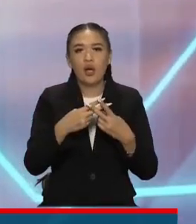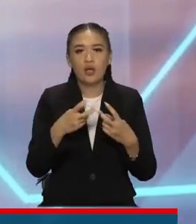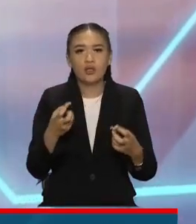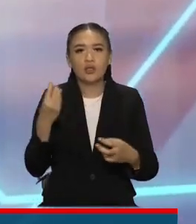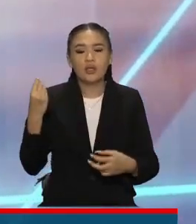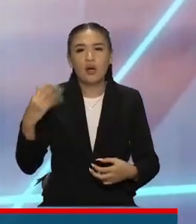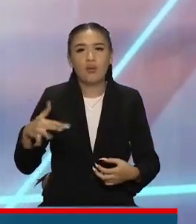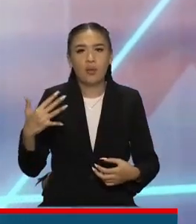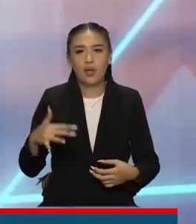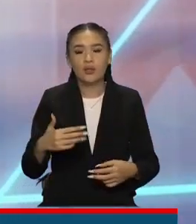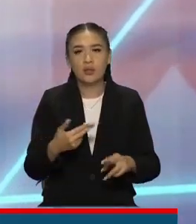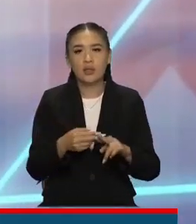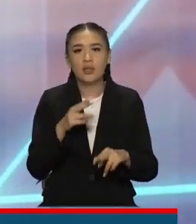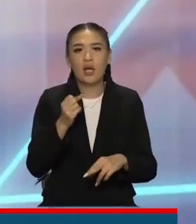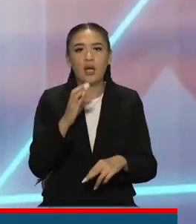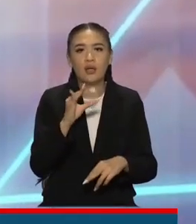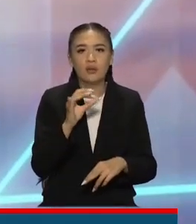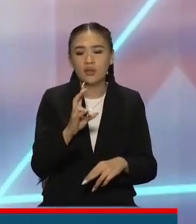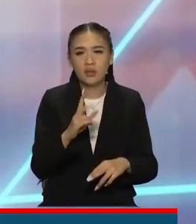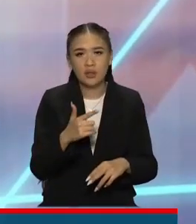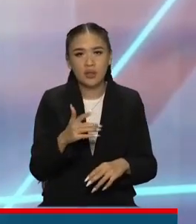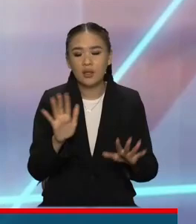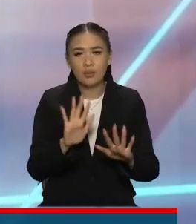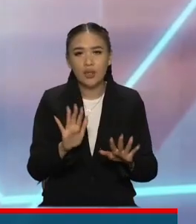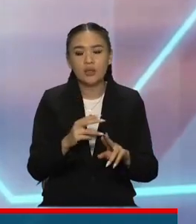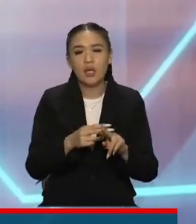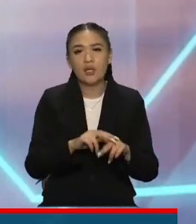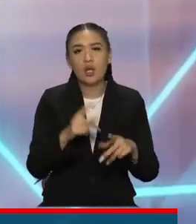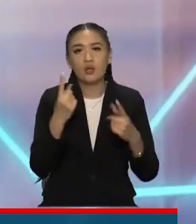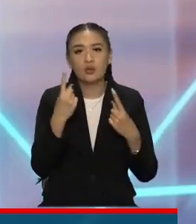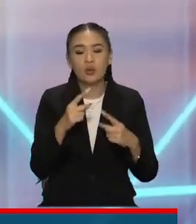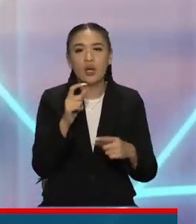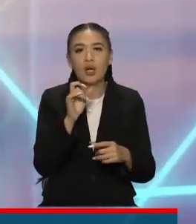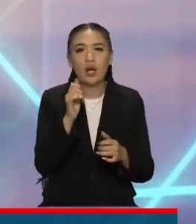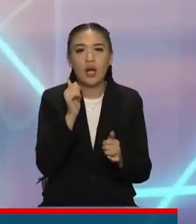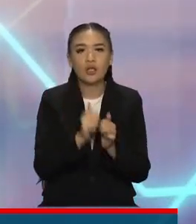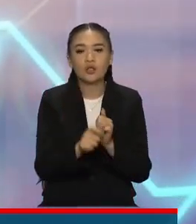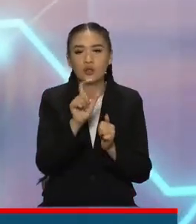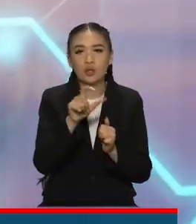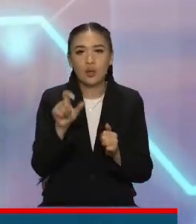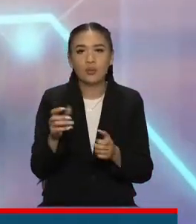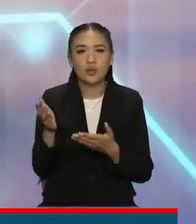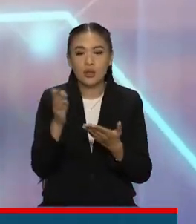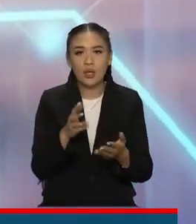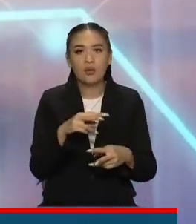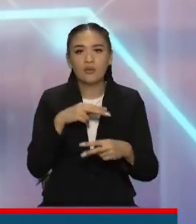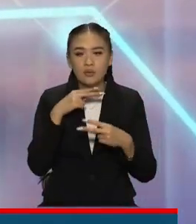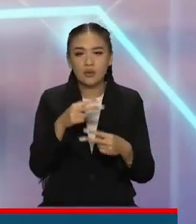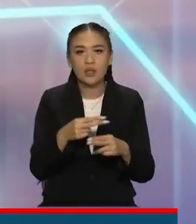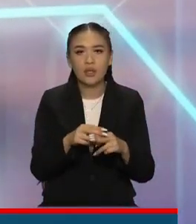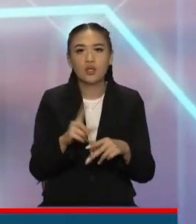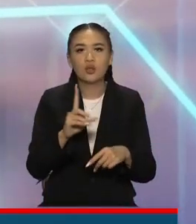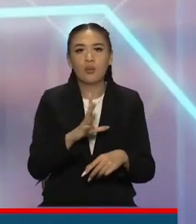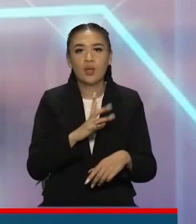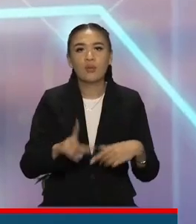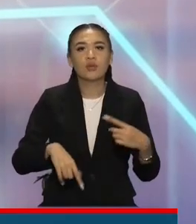болмаса анау дайвинг, серфинг нәрсе емес, ол келген адамдардың, әрбір келген адамның көңілін тауып, келесі жылы сол елге келгісі